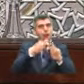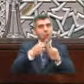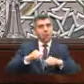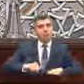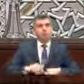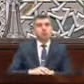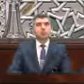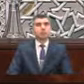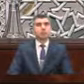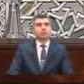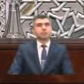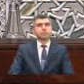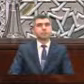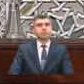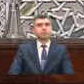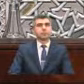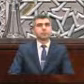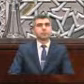السيد الوزير، تفضل.